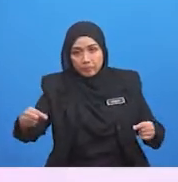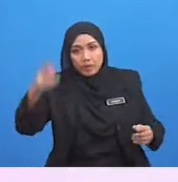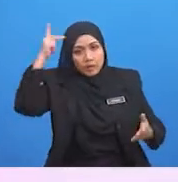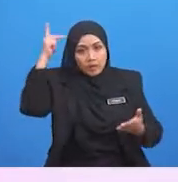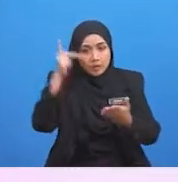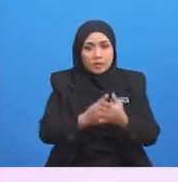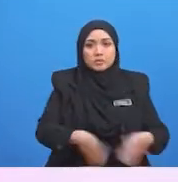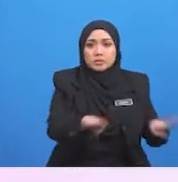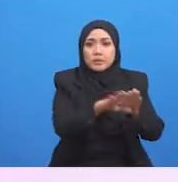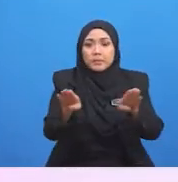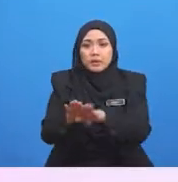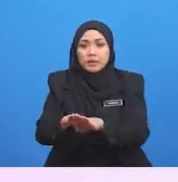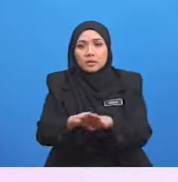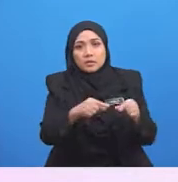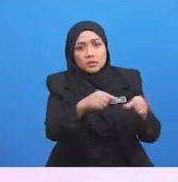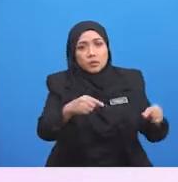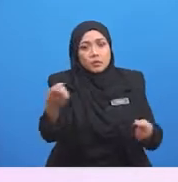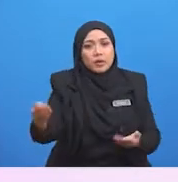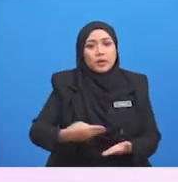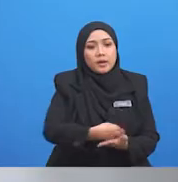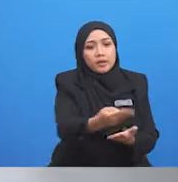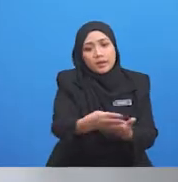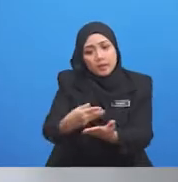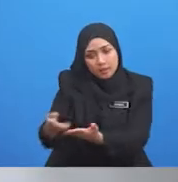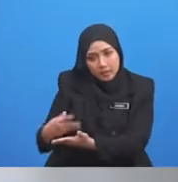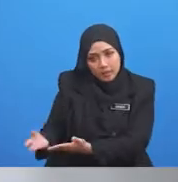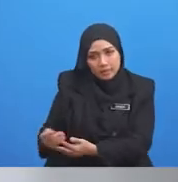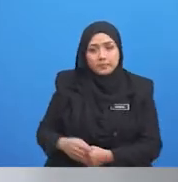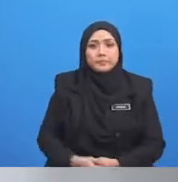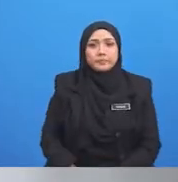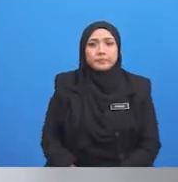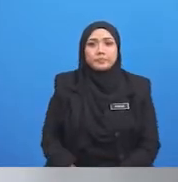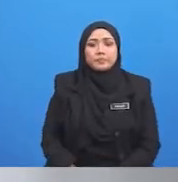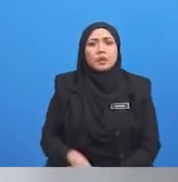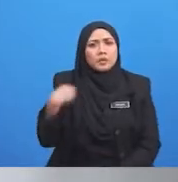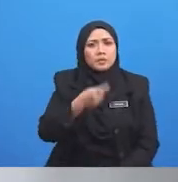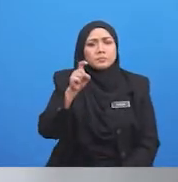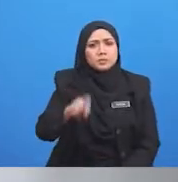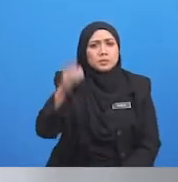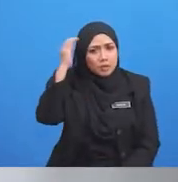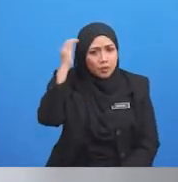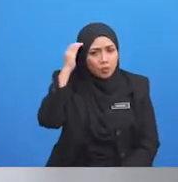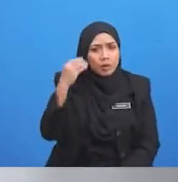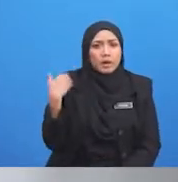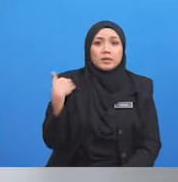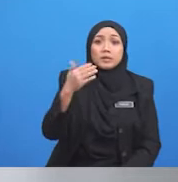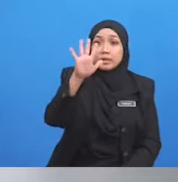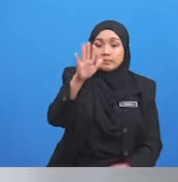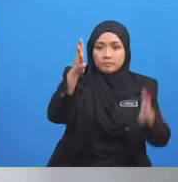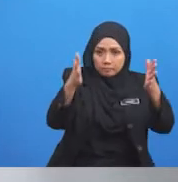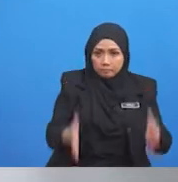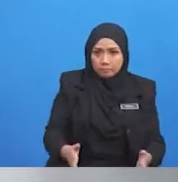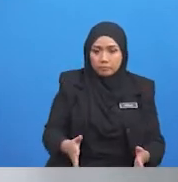sebagai saluran agihan. Sebelum itu, kita kena tahu bahawa terdapat 5 pihak di dalam saluran